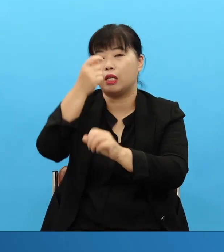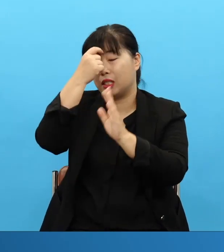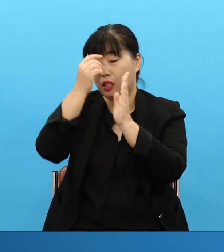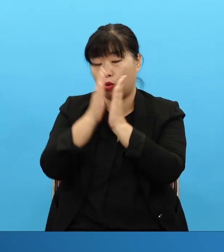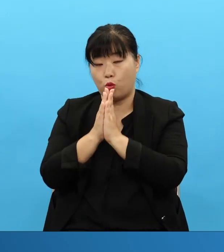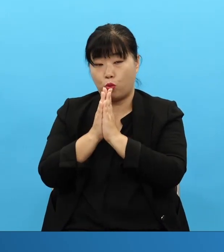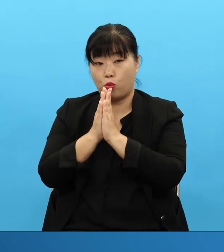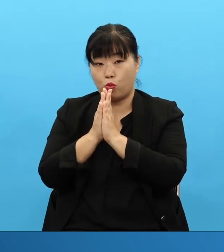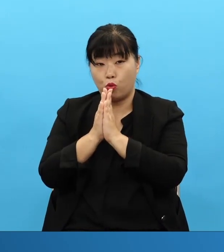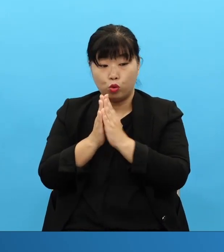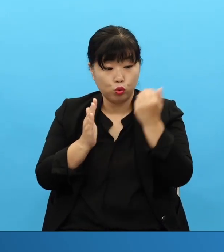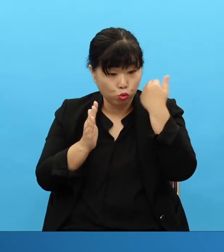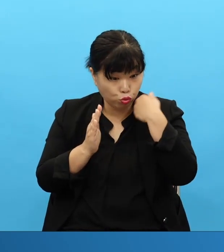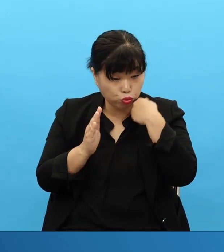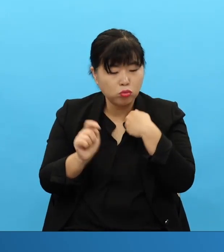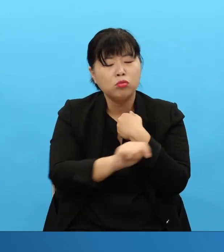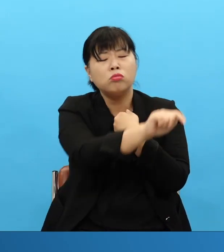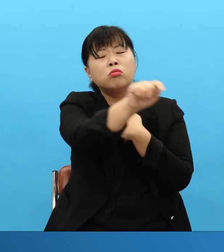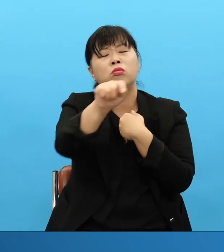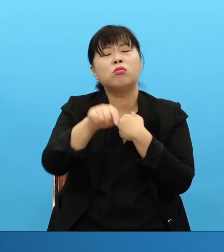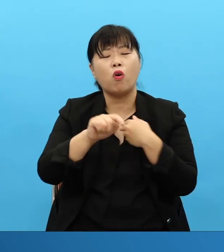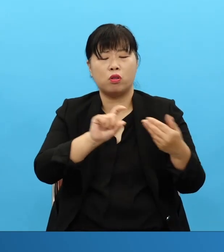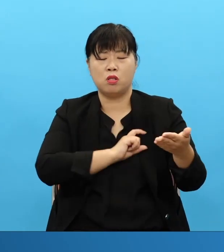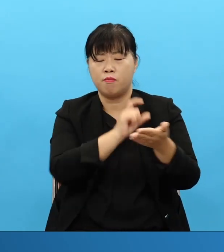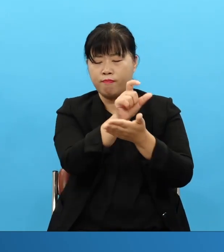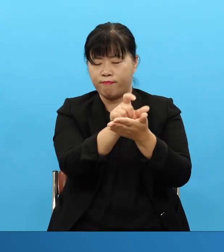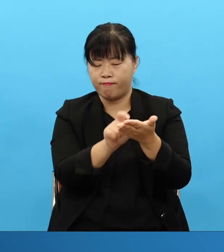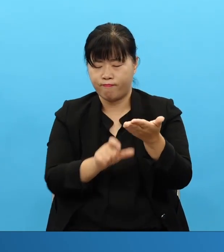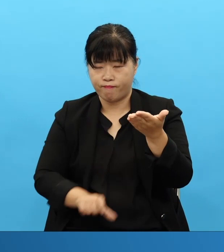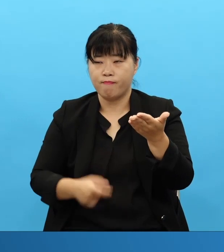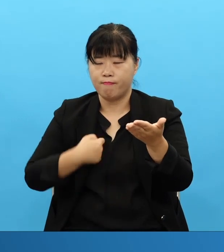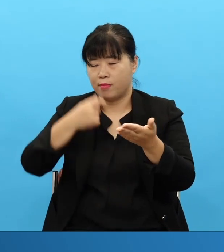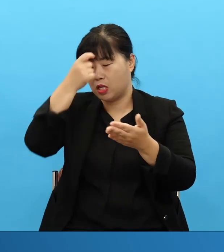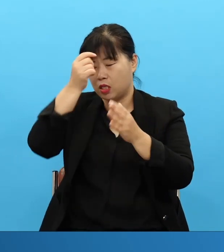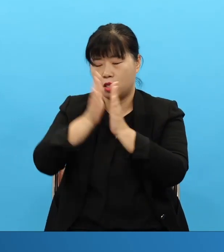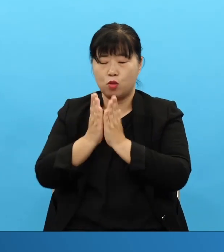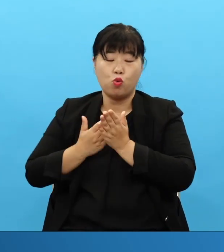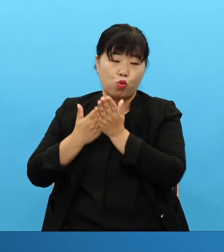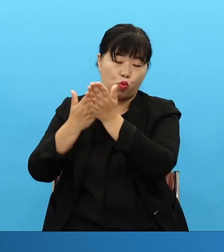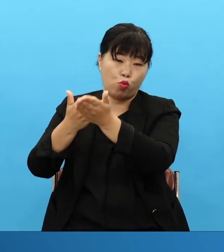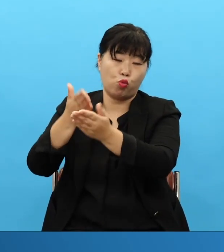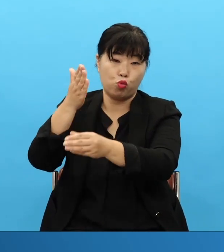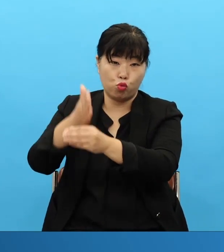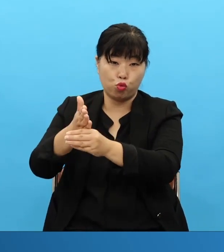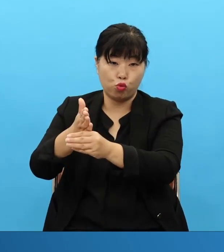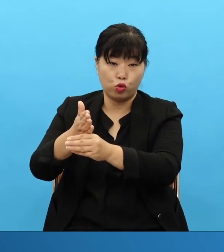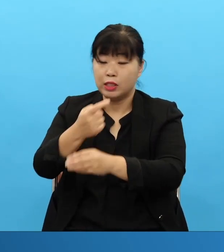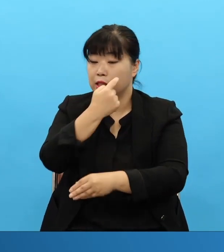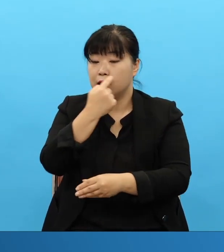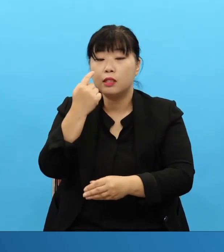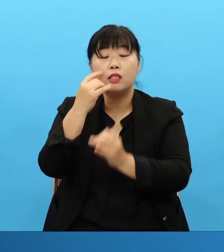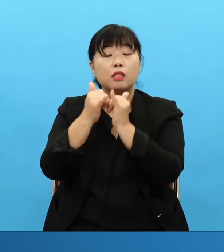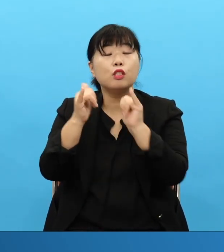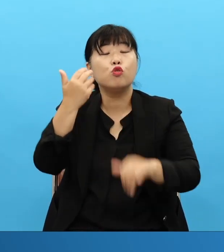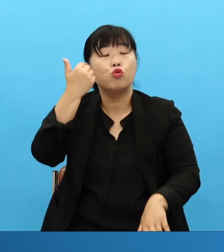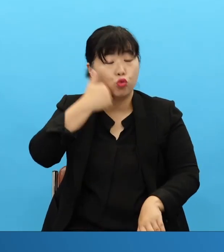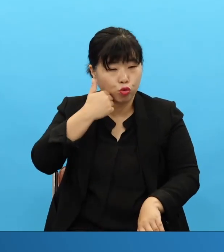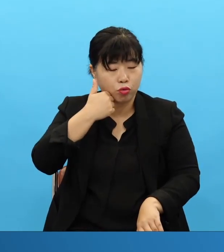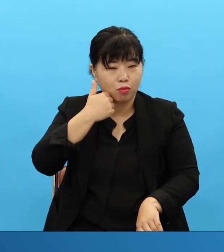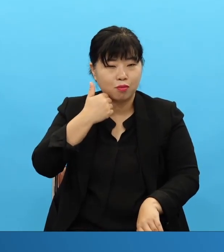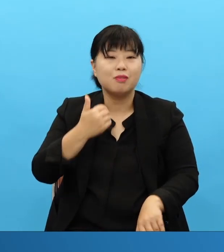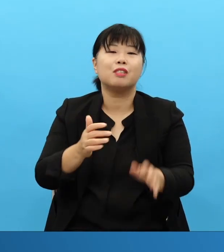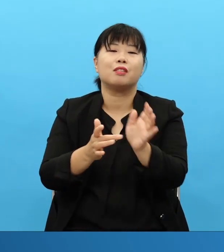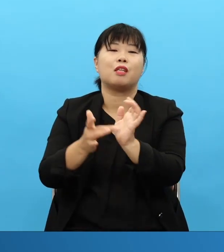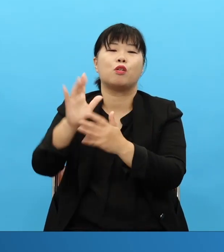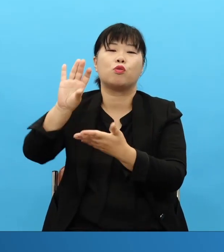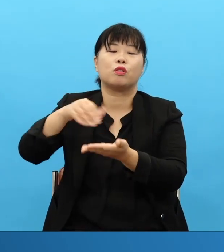있다. That I unceasingly pray for 고백을 you and I remember you in my prayers. 바울 쓰신 선 14권의 1장에 한 군데 안 빠지고